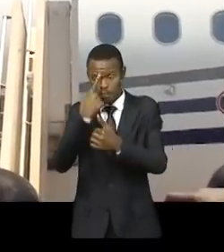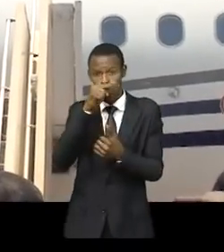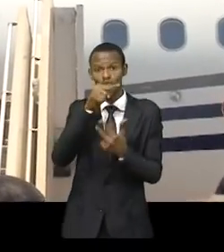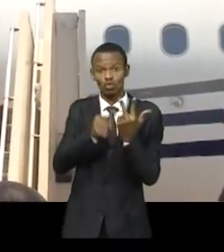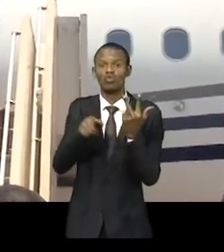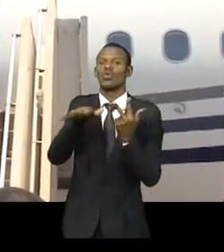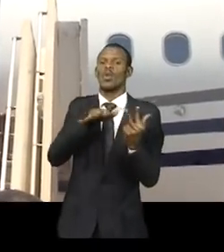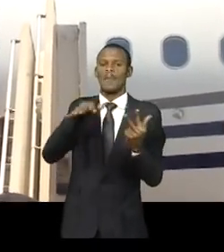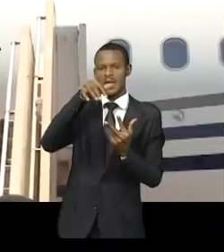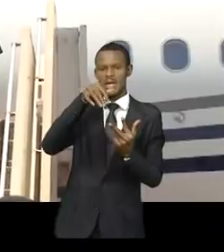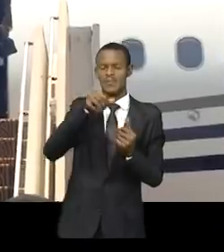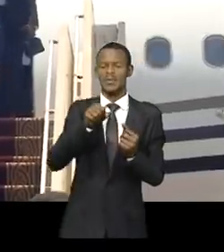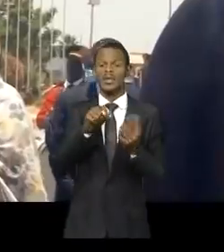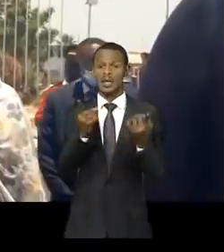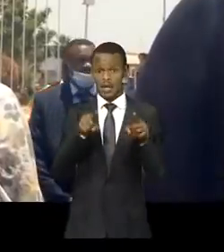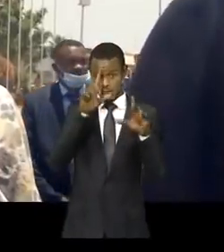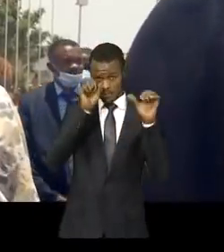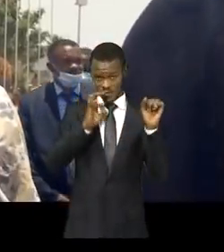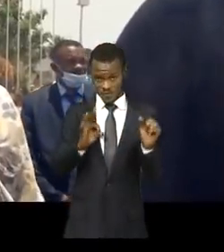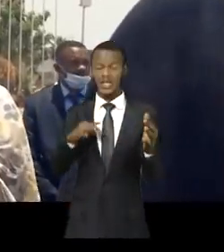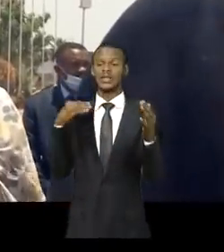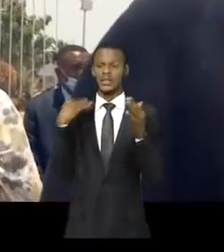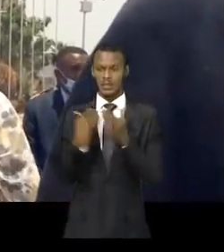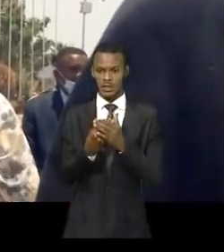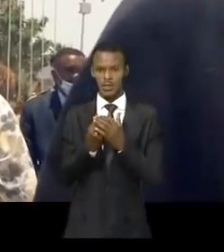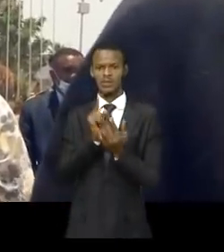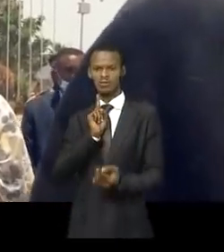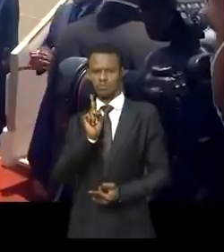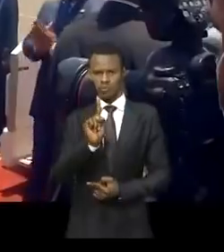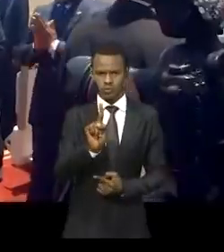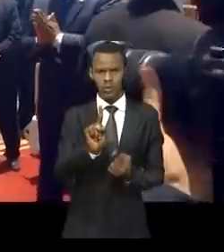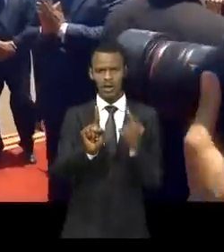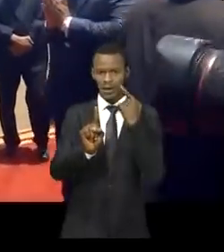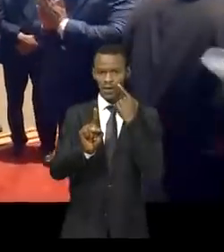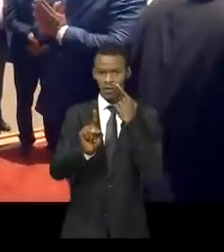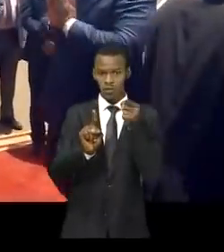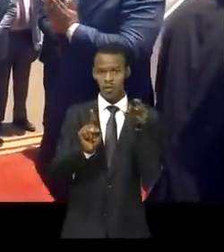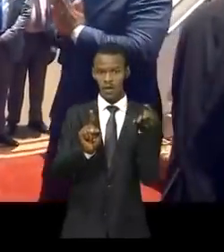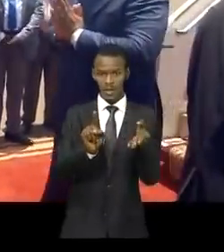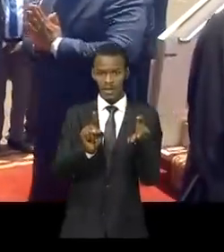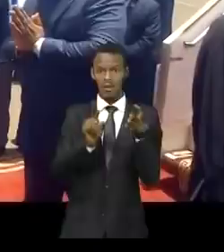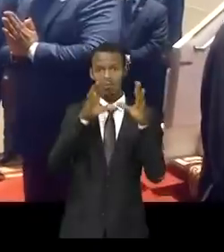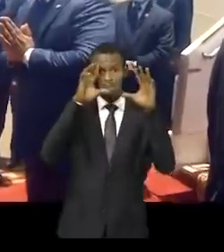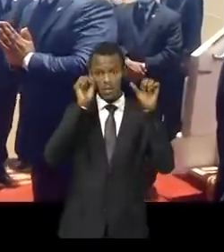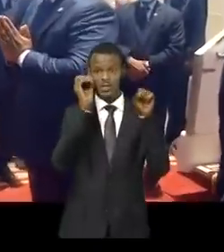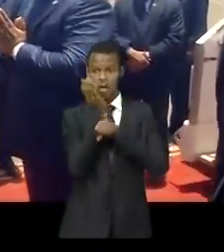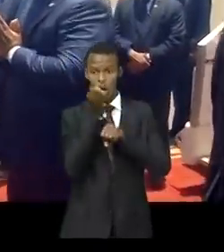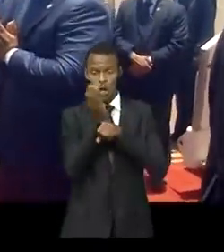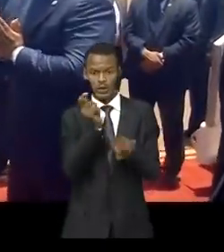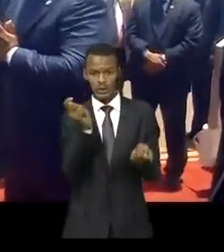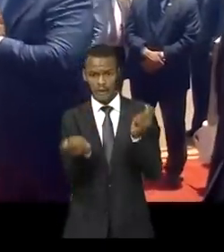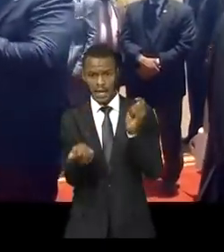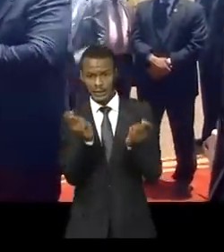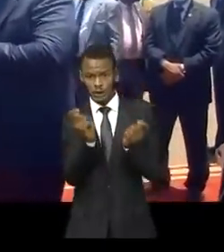de la République a été accueilli par le président du Conseil de transition qui avait à ses côtés le vice-président de cette